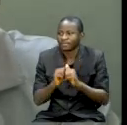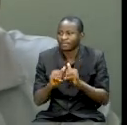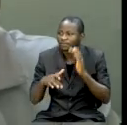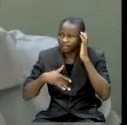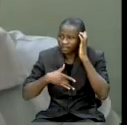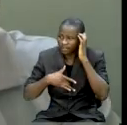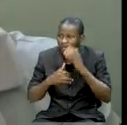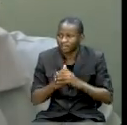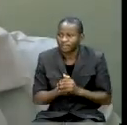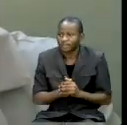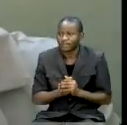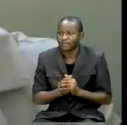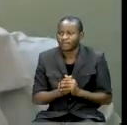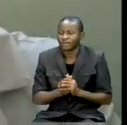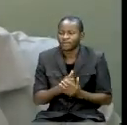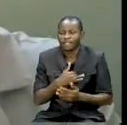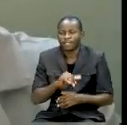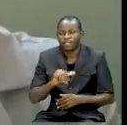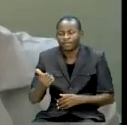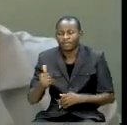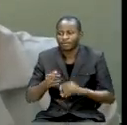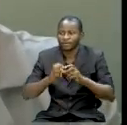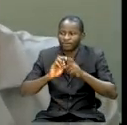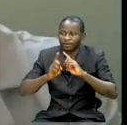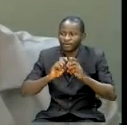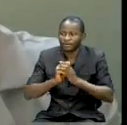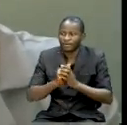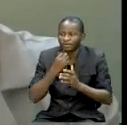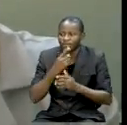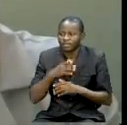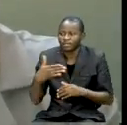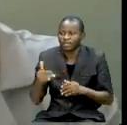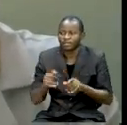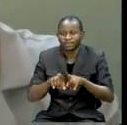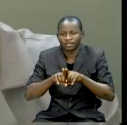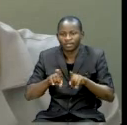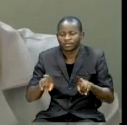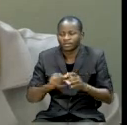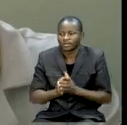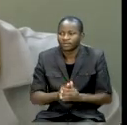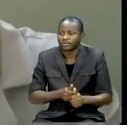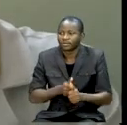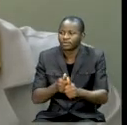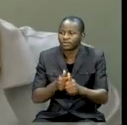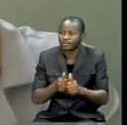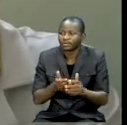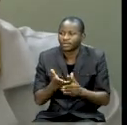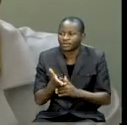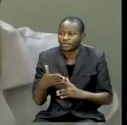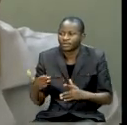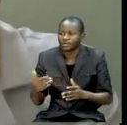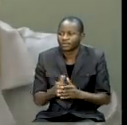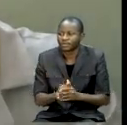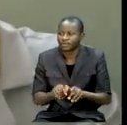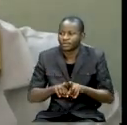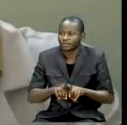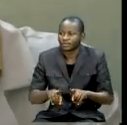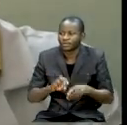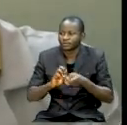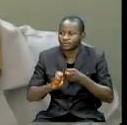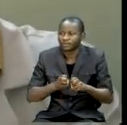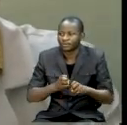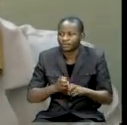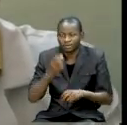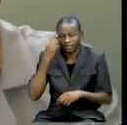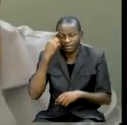allergique, comme le nom l'indique, donc ce sont des crises qui surviennent de manière périodique lorsque le malade